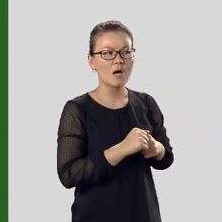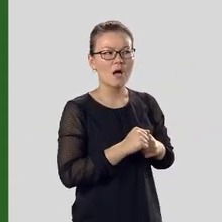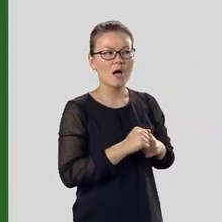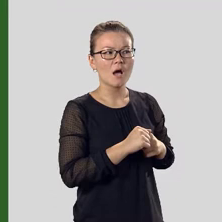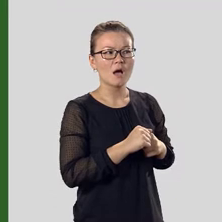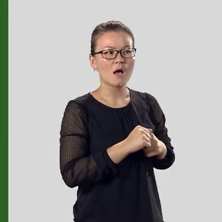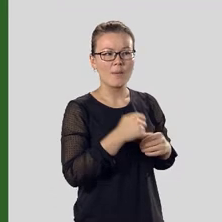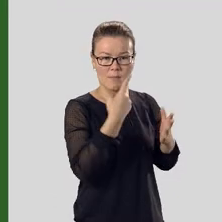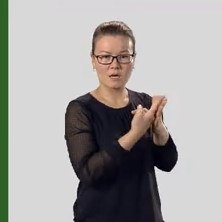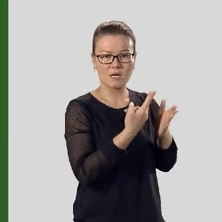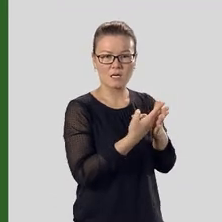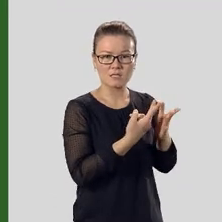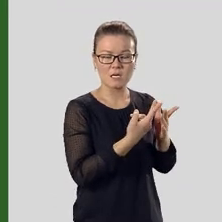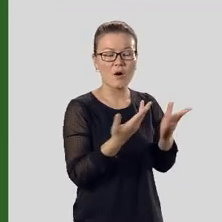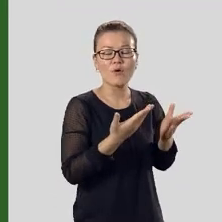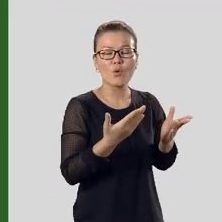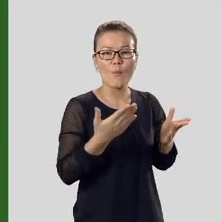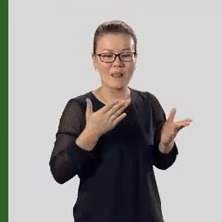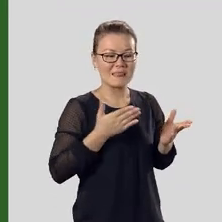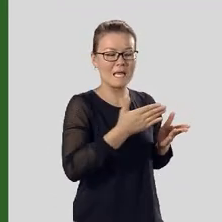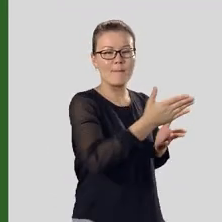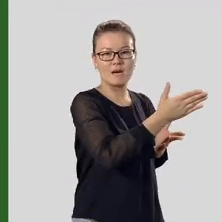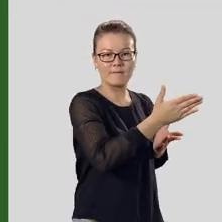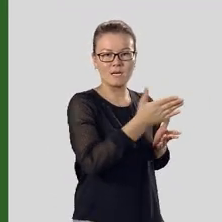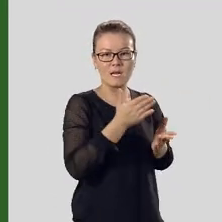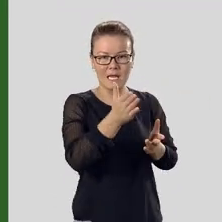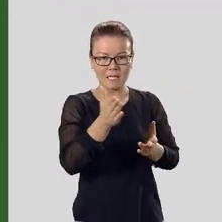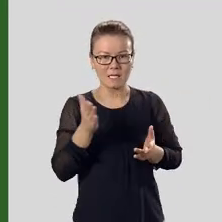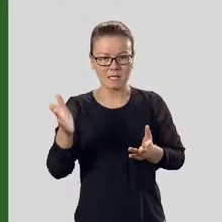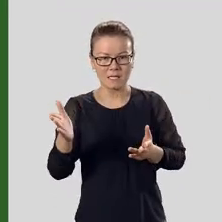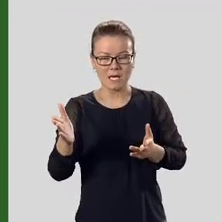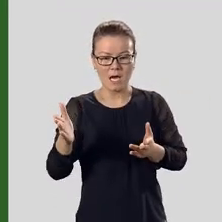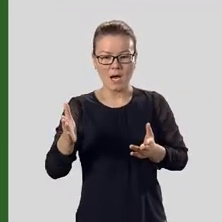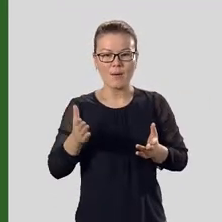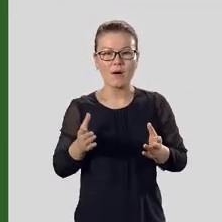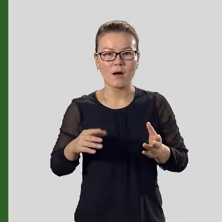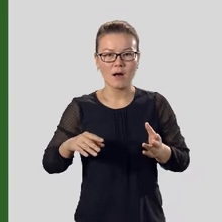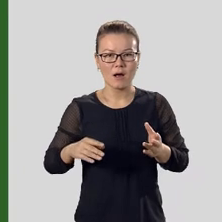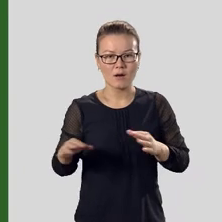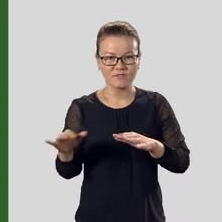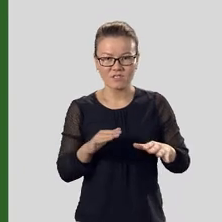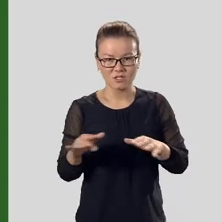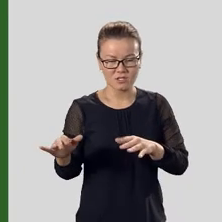стрелками показано, в каком направлении перемещаются плиты.